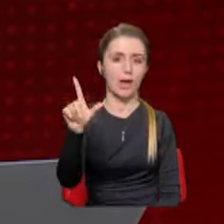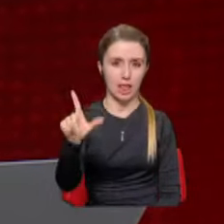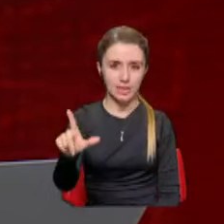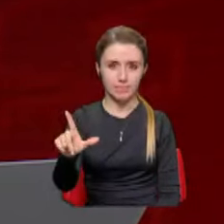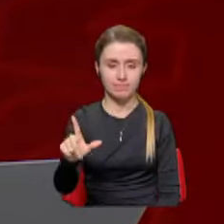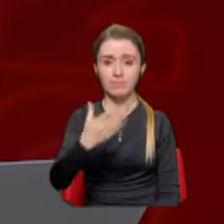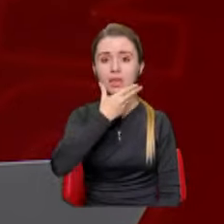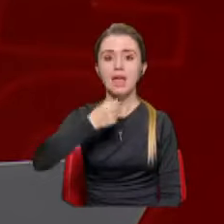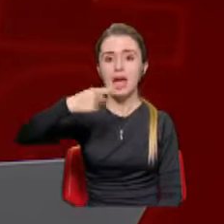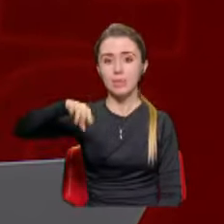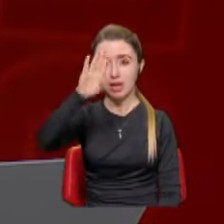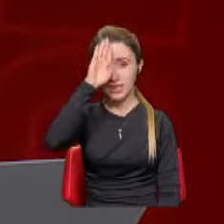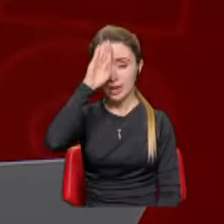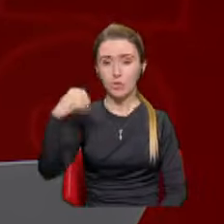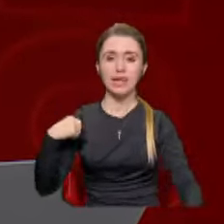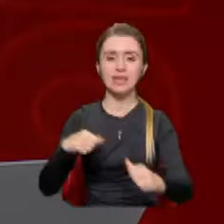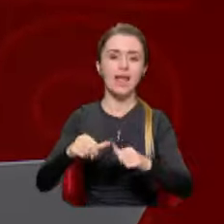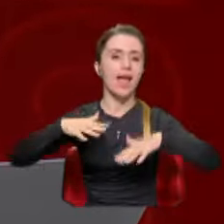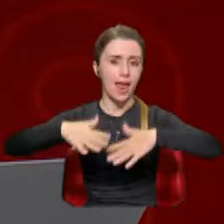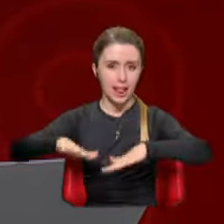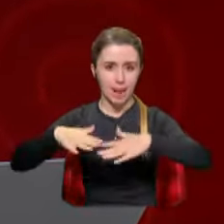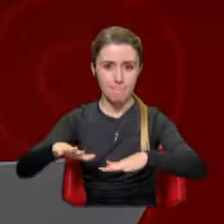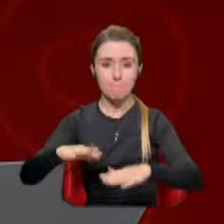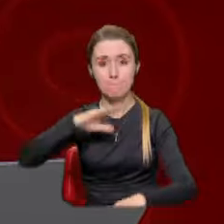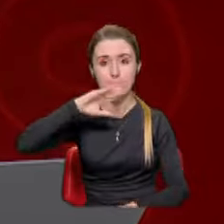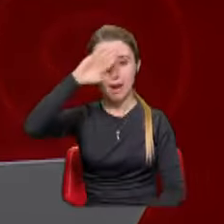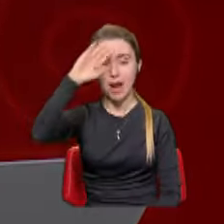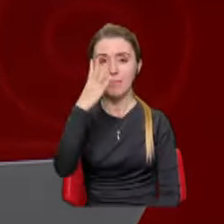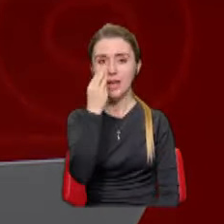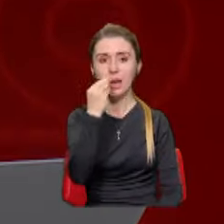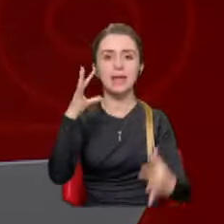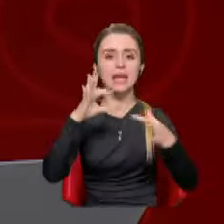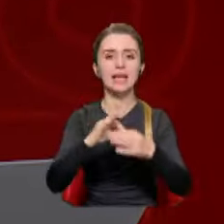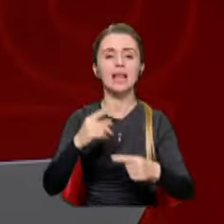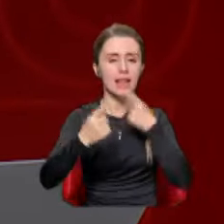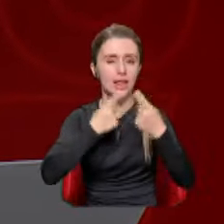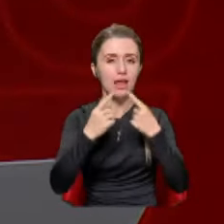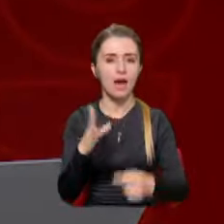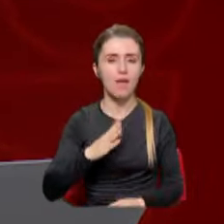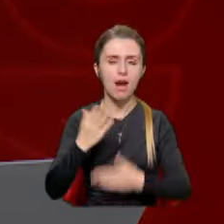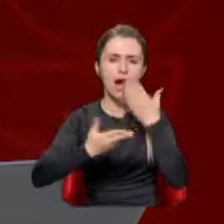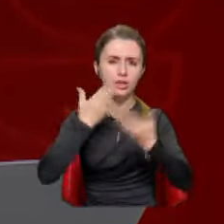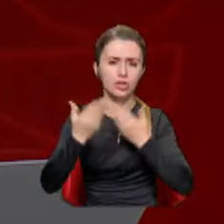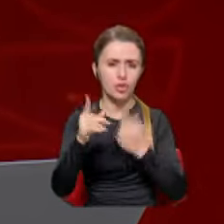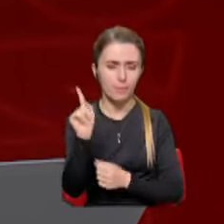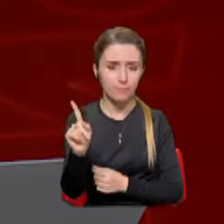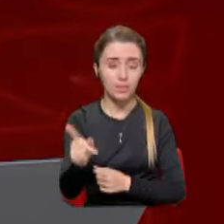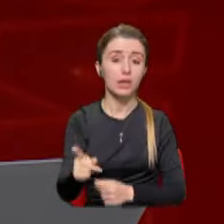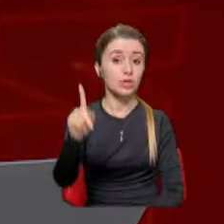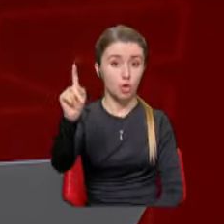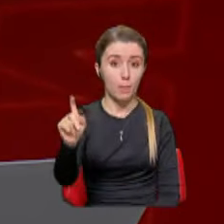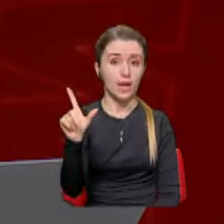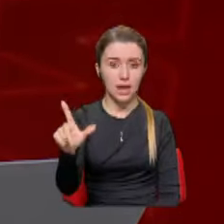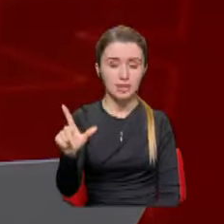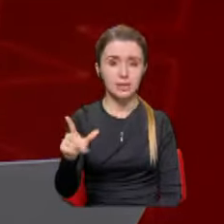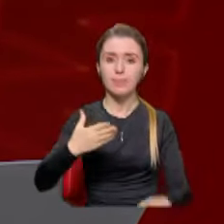lazım. Emekliler İstanbul'da yine eylemdeydi. Bayram ikramiyeleriyle ilgili iddialar var, aktaracağım ama sormak